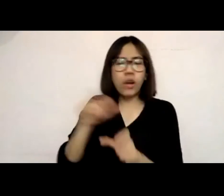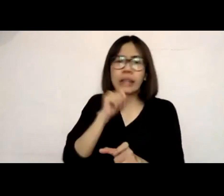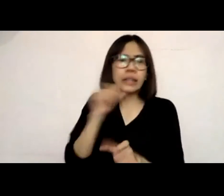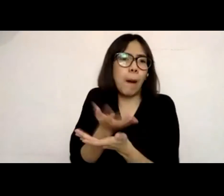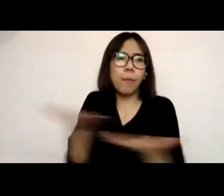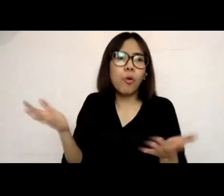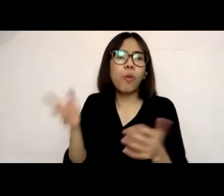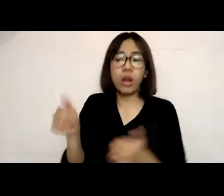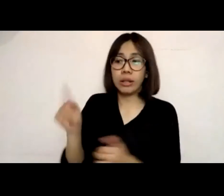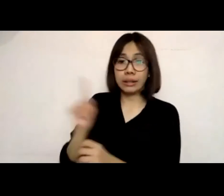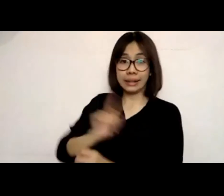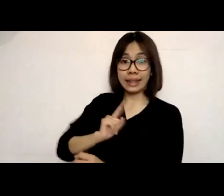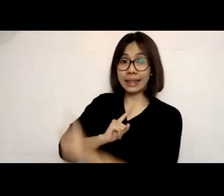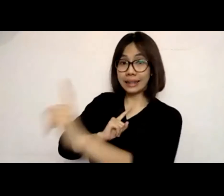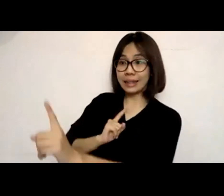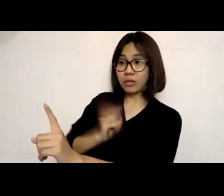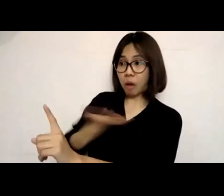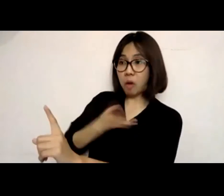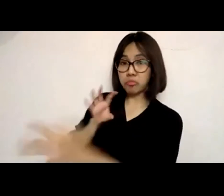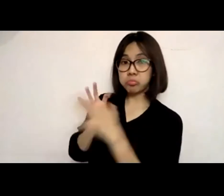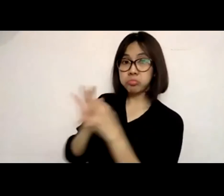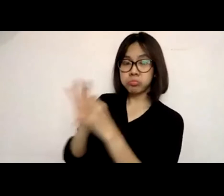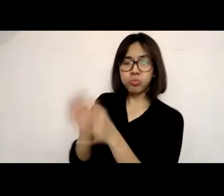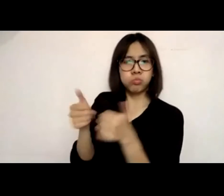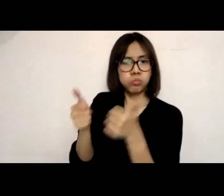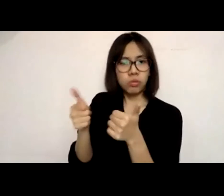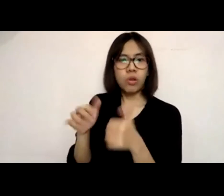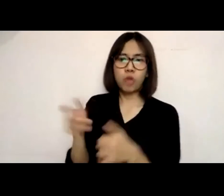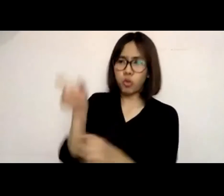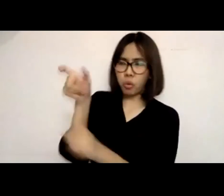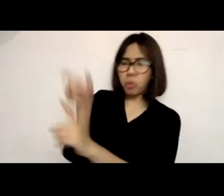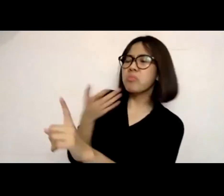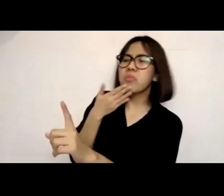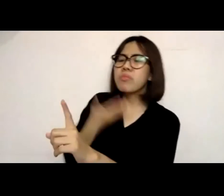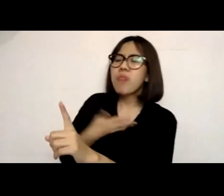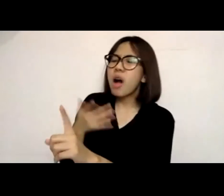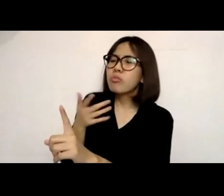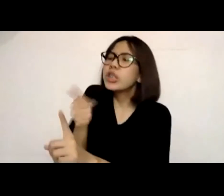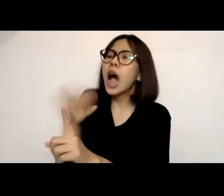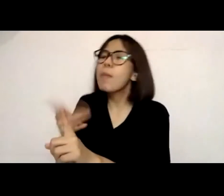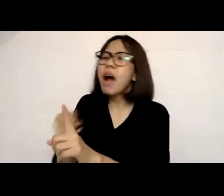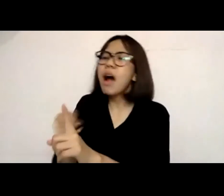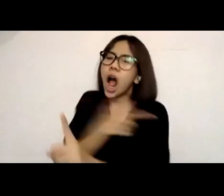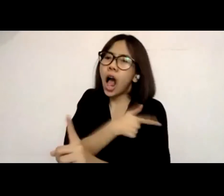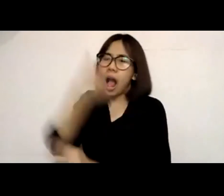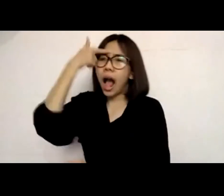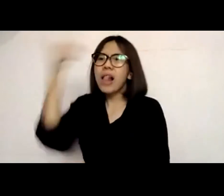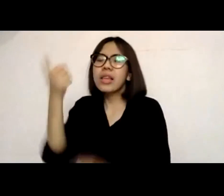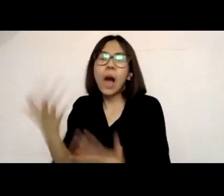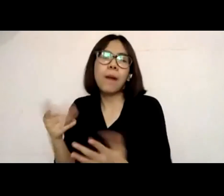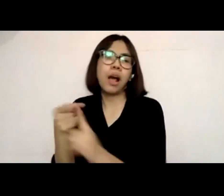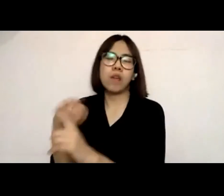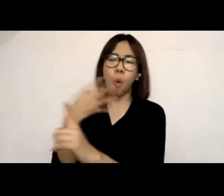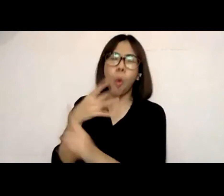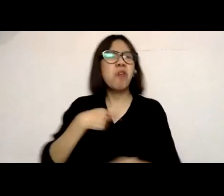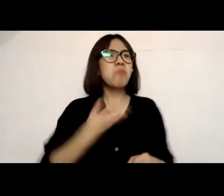individu, kalau misalnya mereka sangat kuat di karya misalnya gitu ya, seperti menggambar, seperti itu. Atau bisa juga